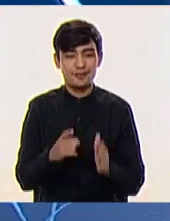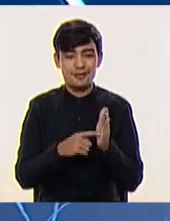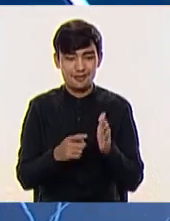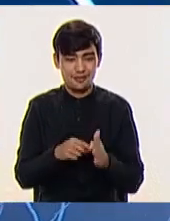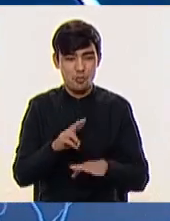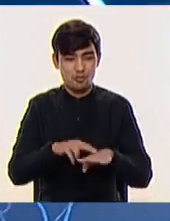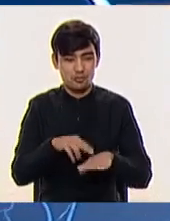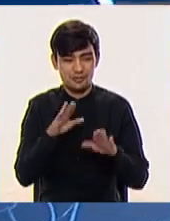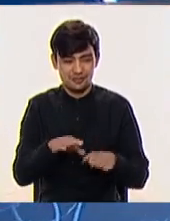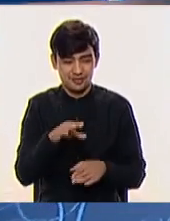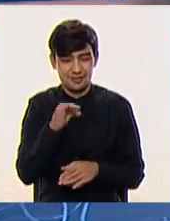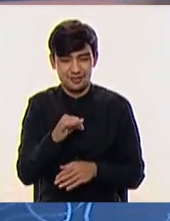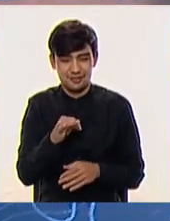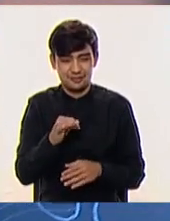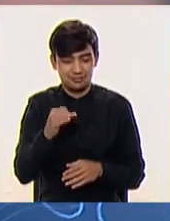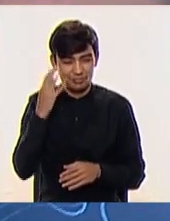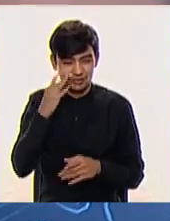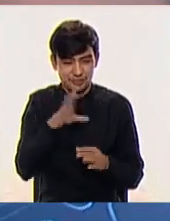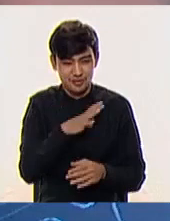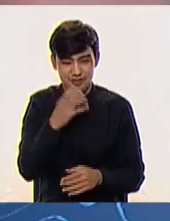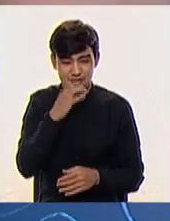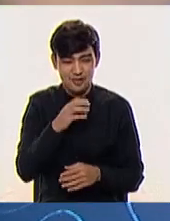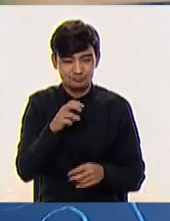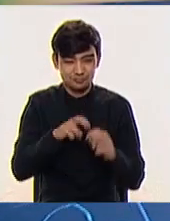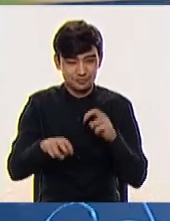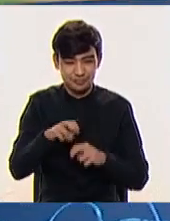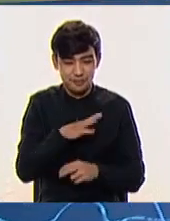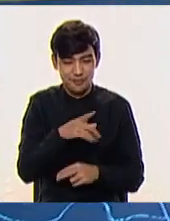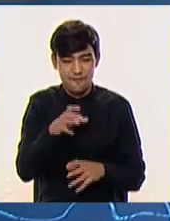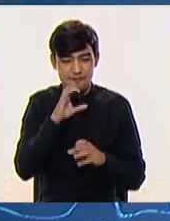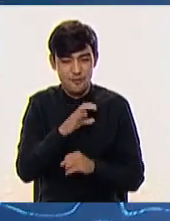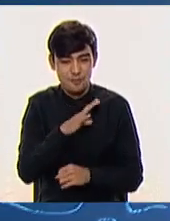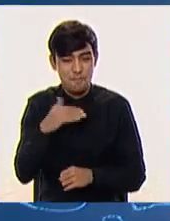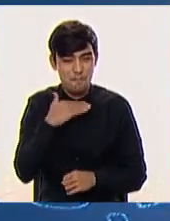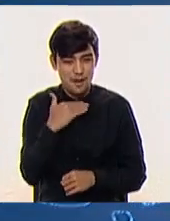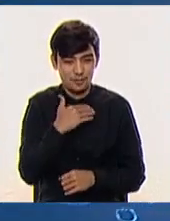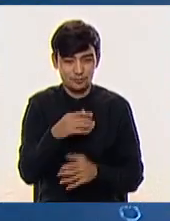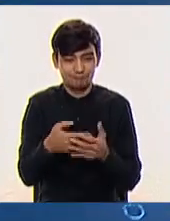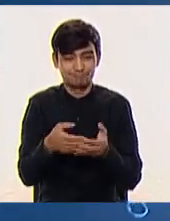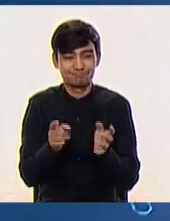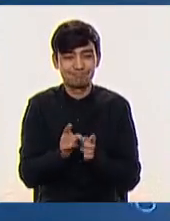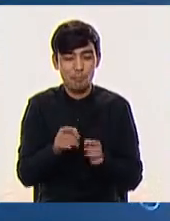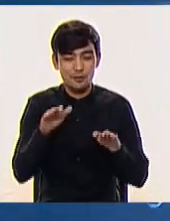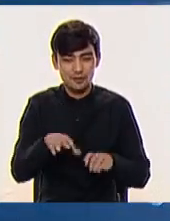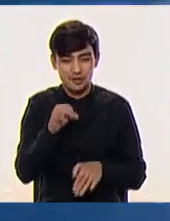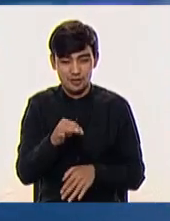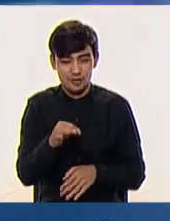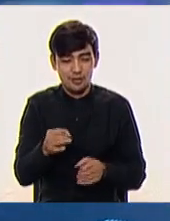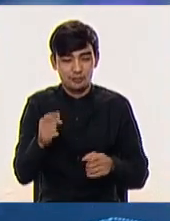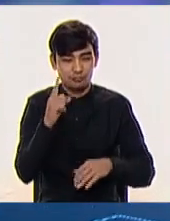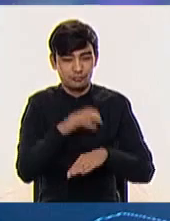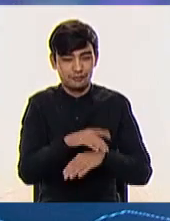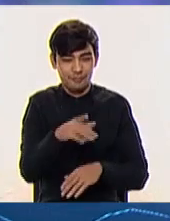Карагандинские полицейские в буквальном смысле по горячим следам раскрыли кражу мяса в кастрюле. Оказалось, что